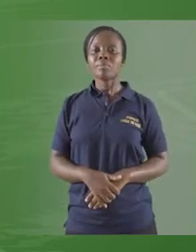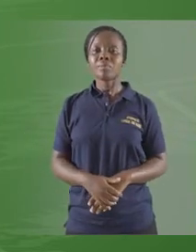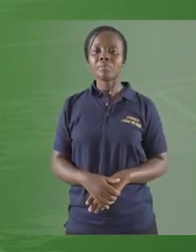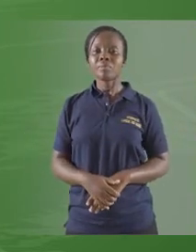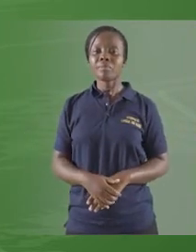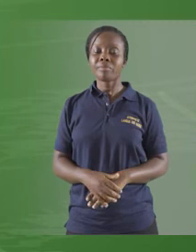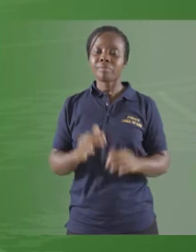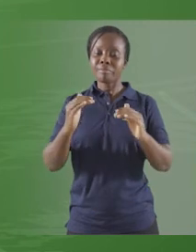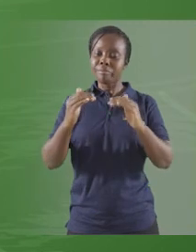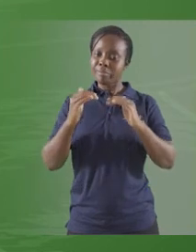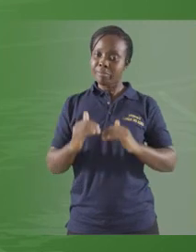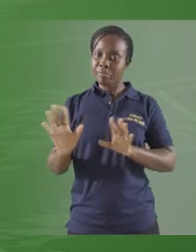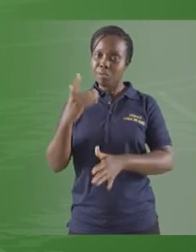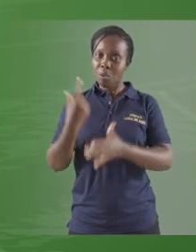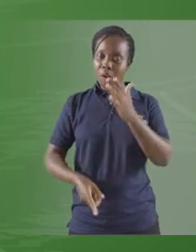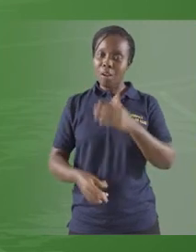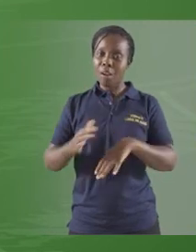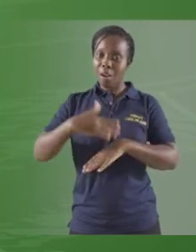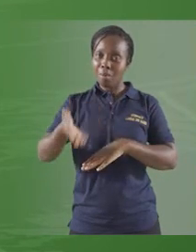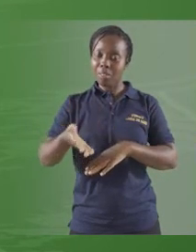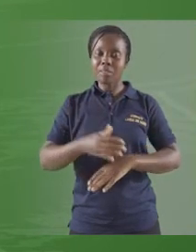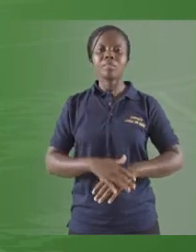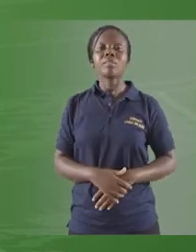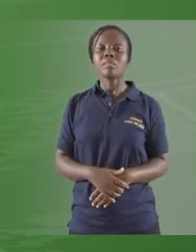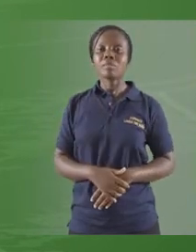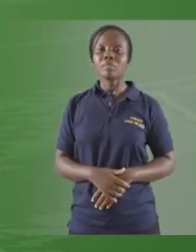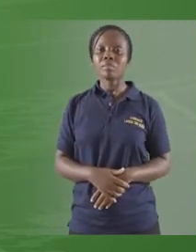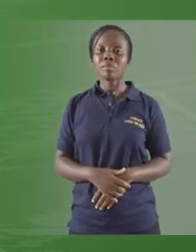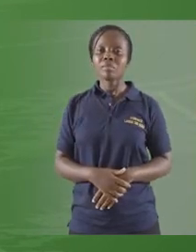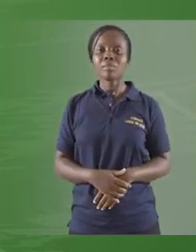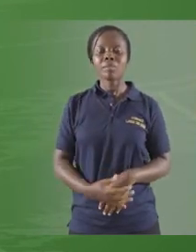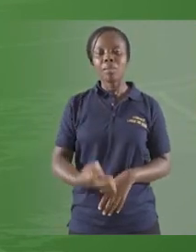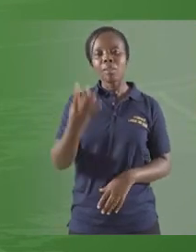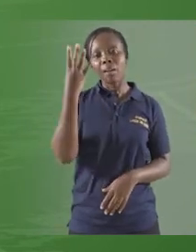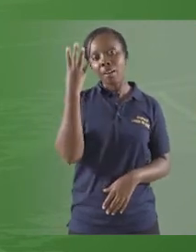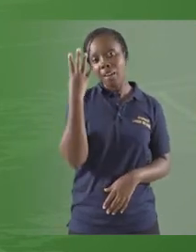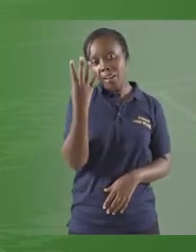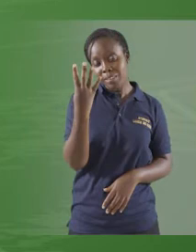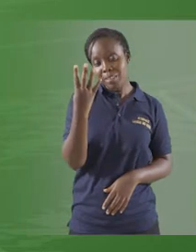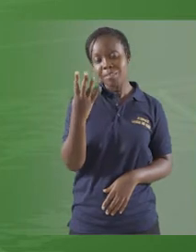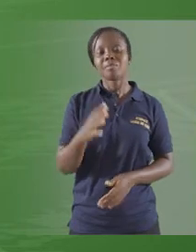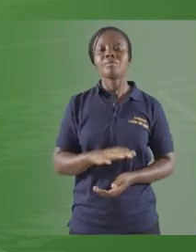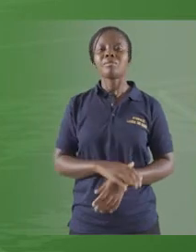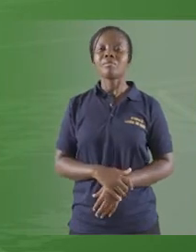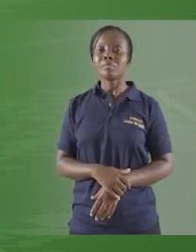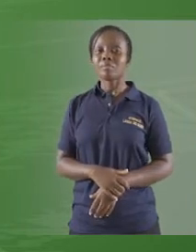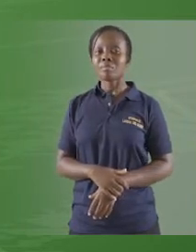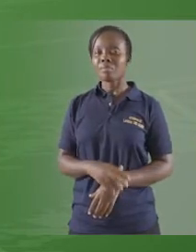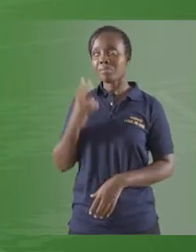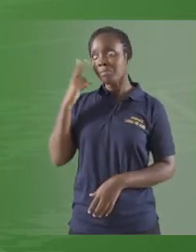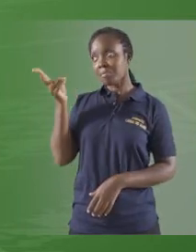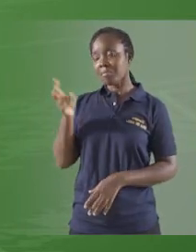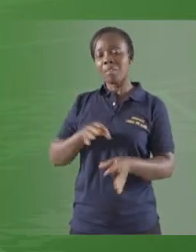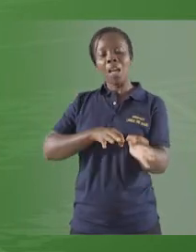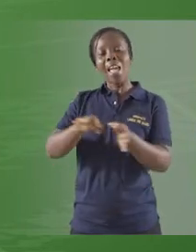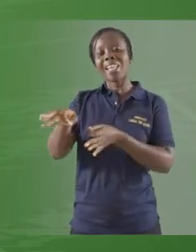l'étape suivante, il s'agit ici de l'interprétation des résultats. Petit 4,